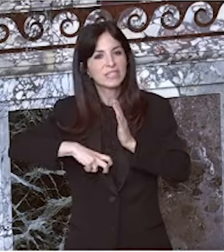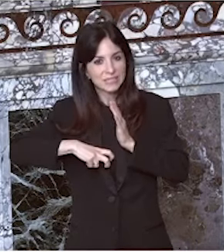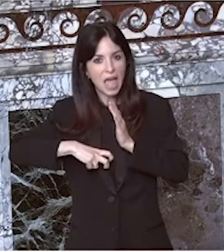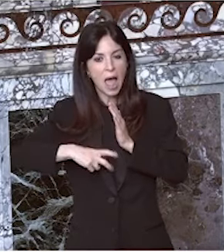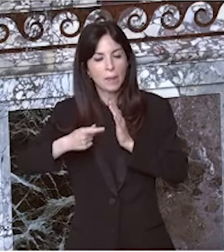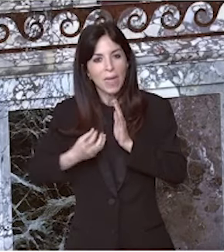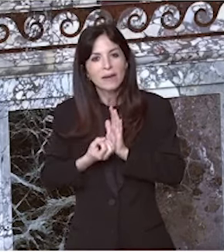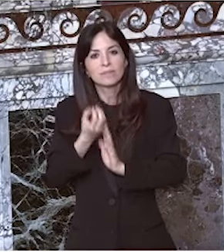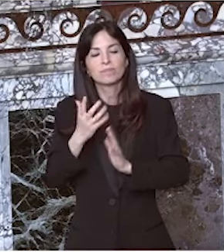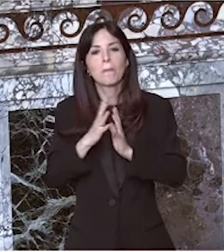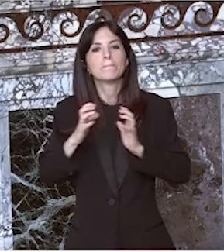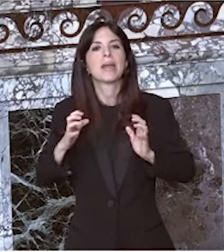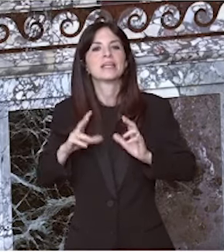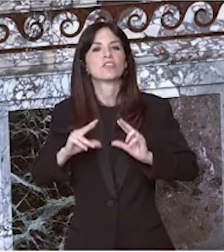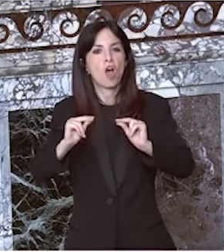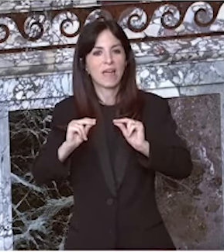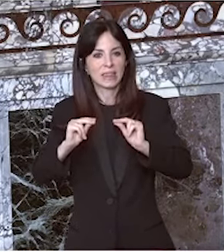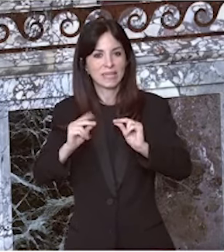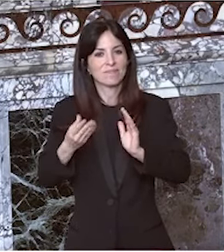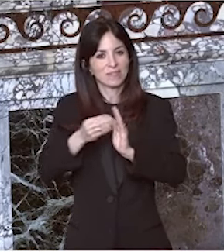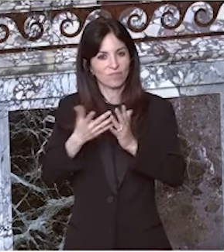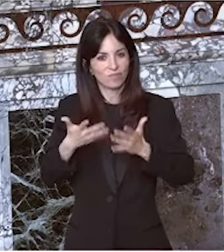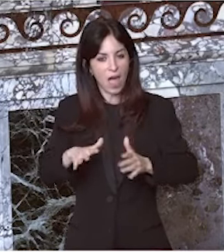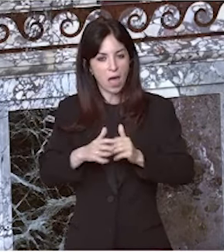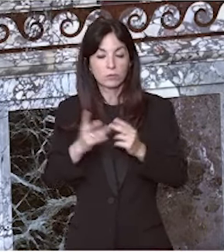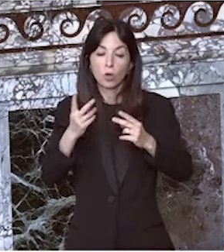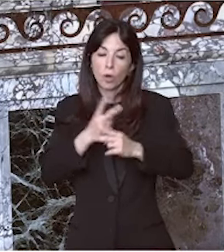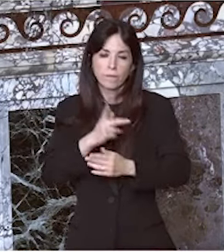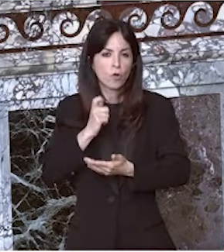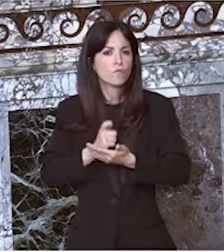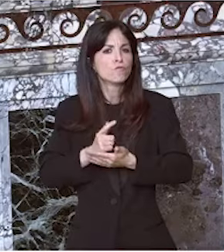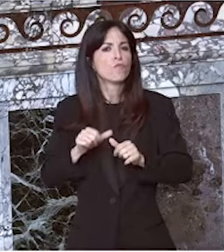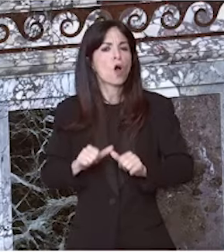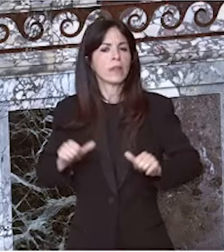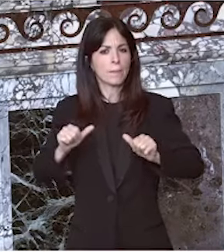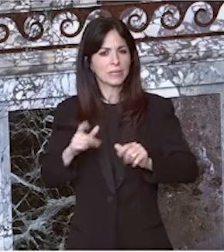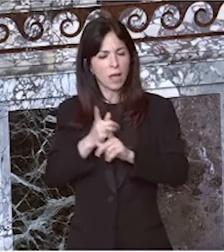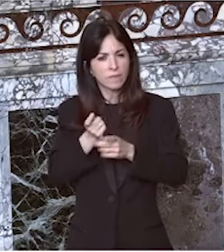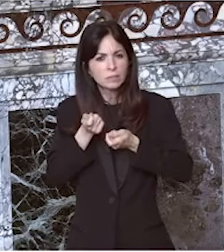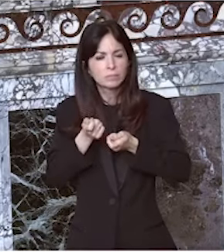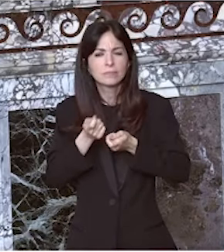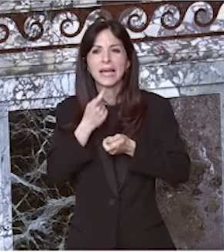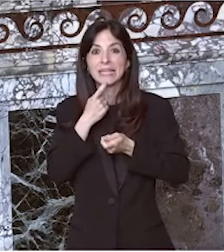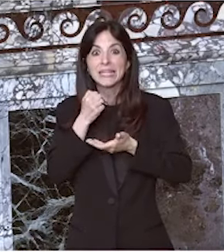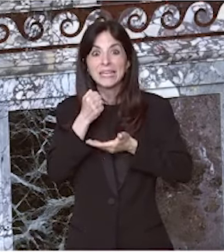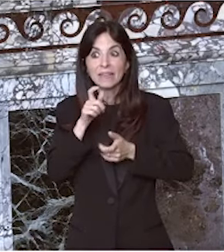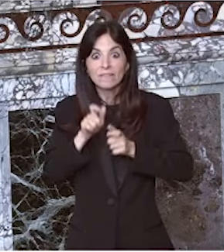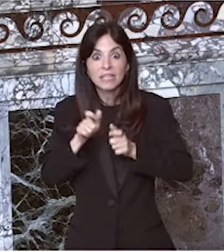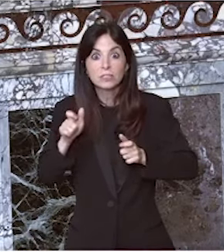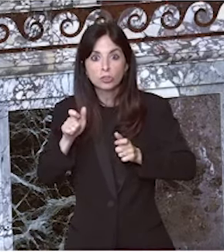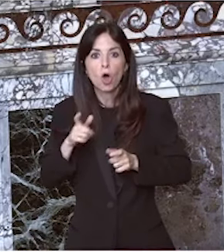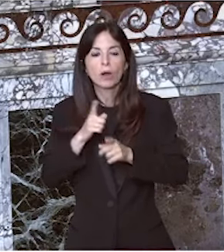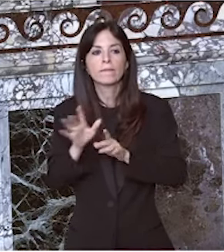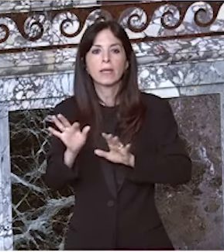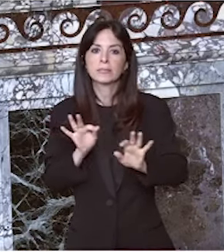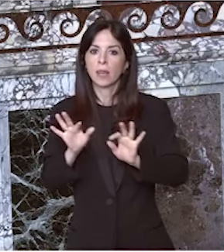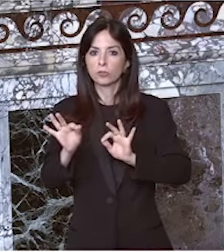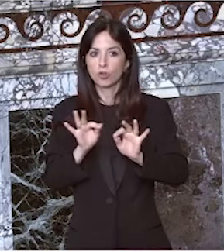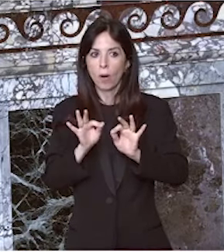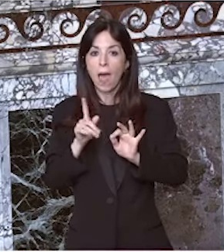la creazione di imprese innovative. Rimane però fondamentale la spinta di investitori in grado di selezionare e